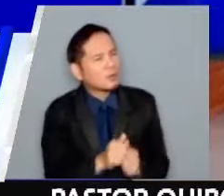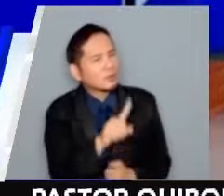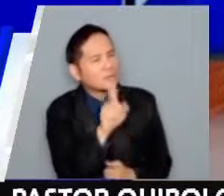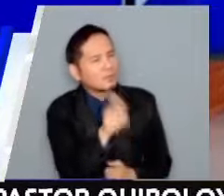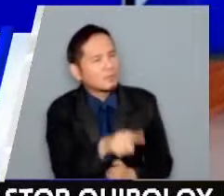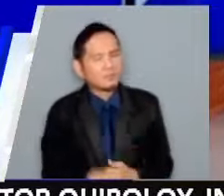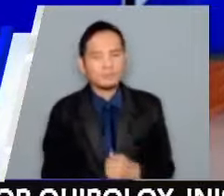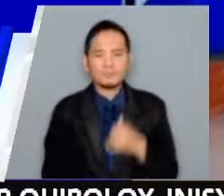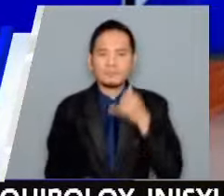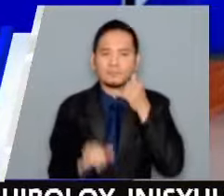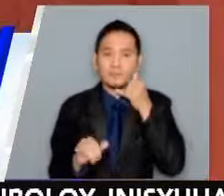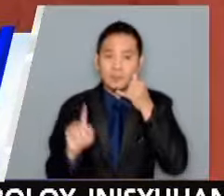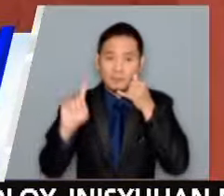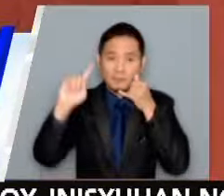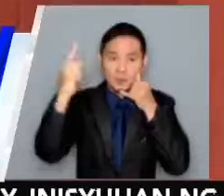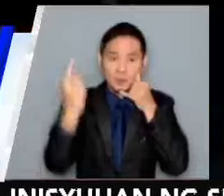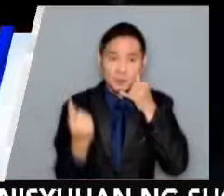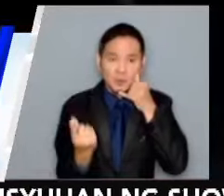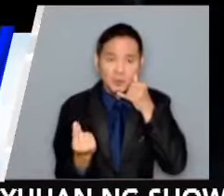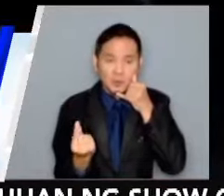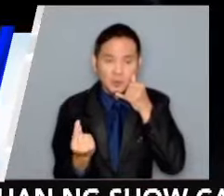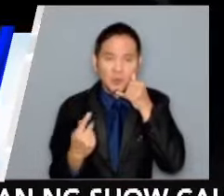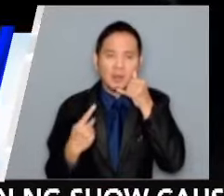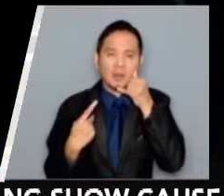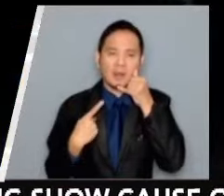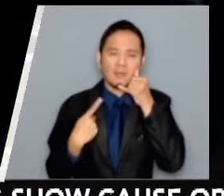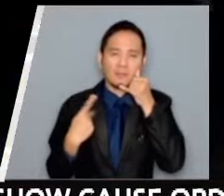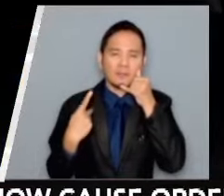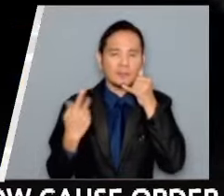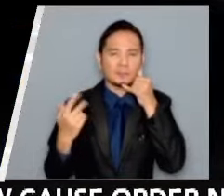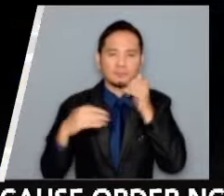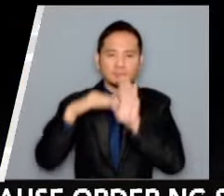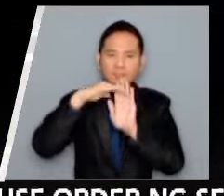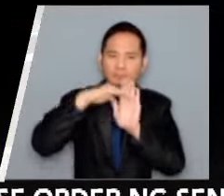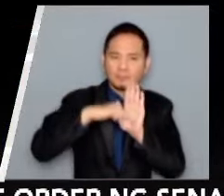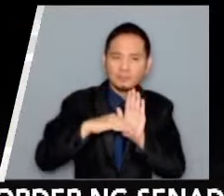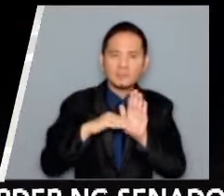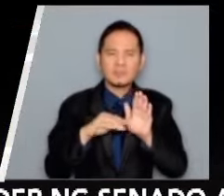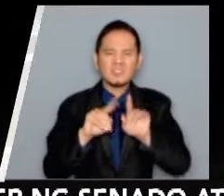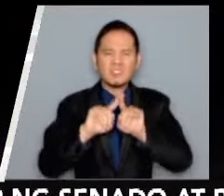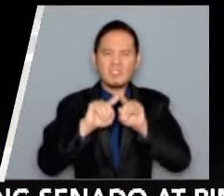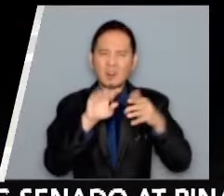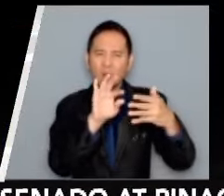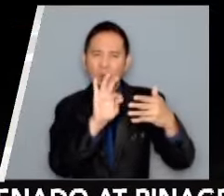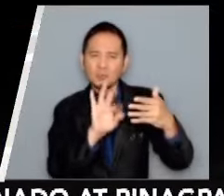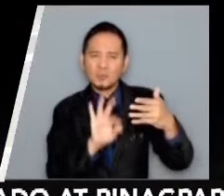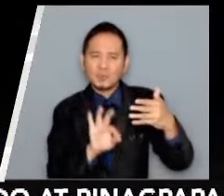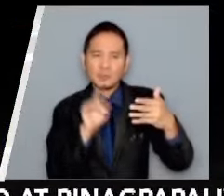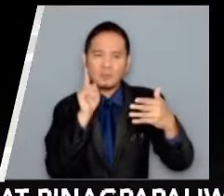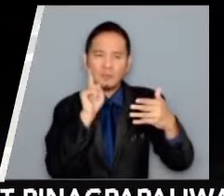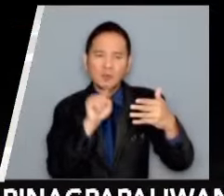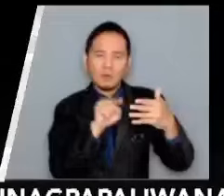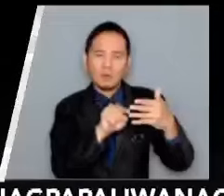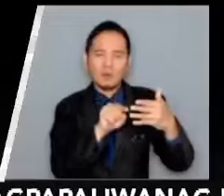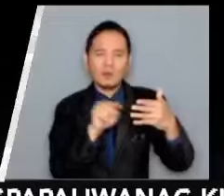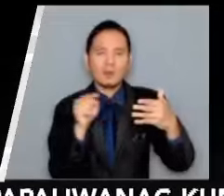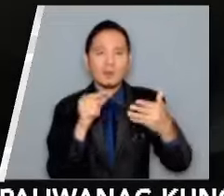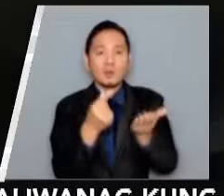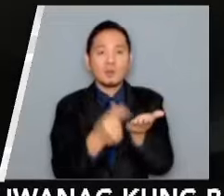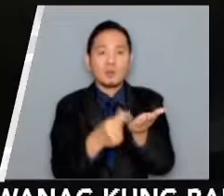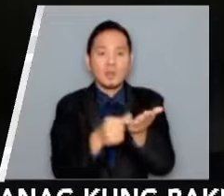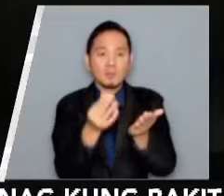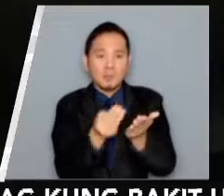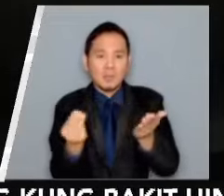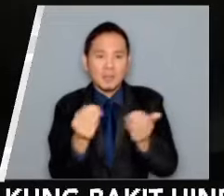dyan yung provision natin ng ating mga options for learners and reading materials in relation to